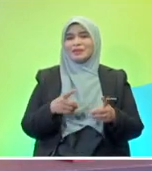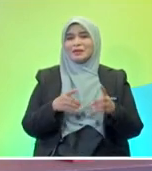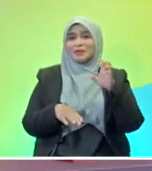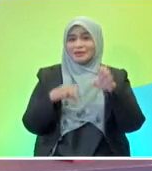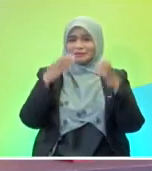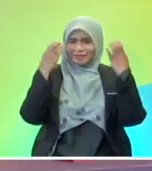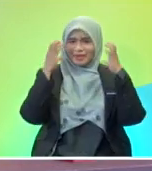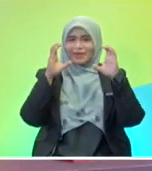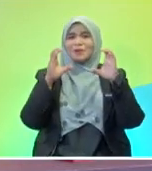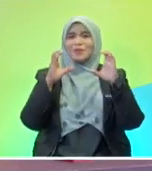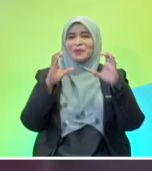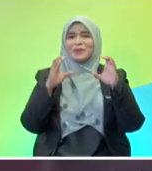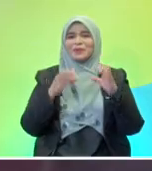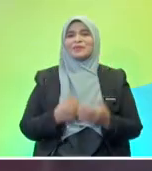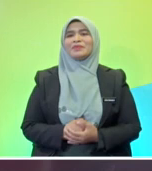bersenam. Cikgu?